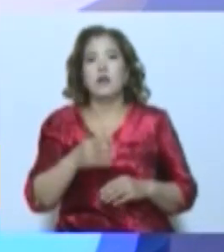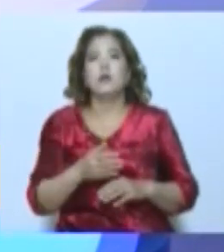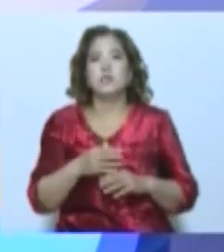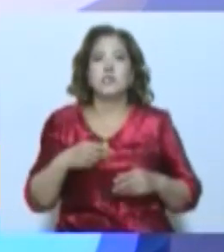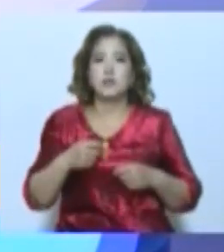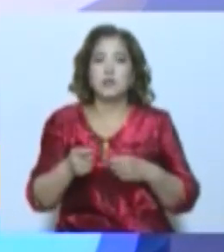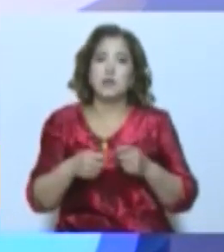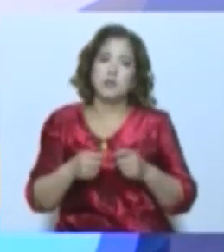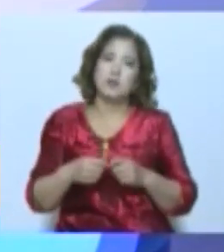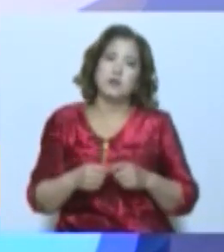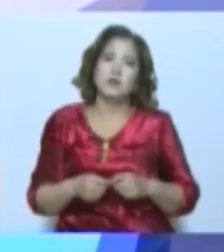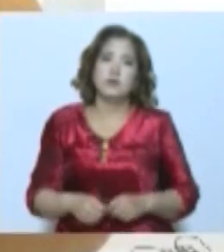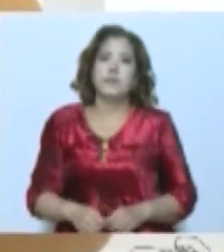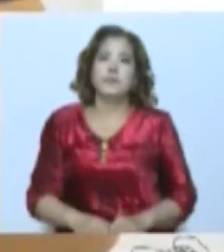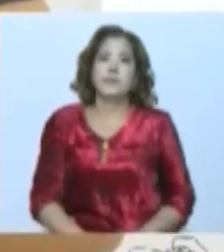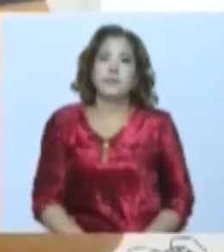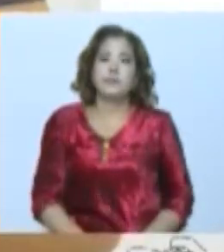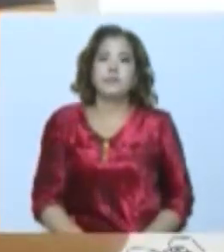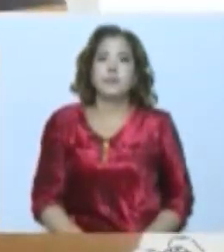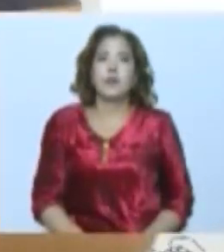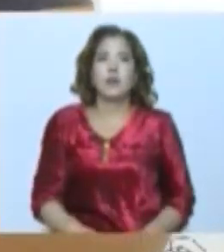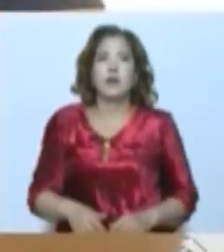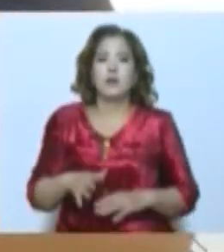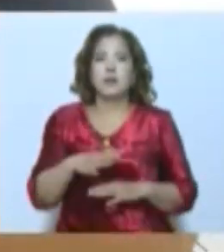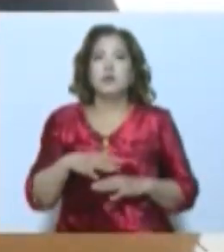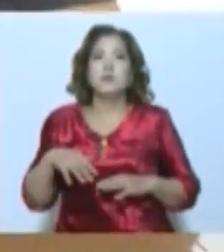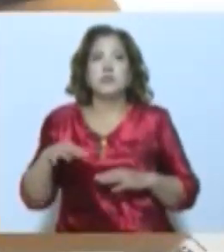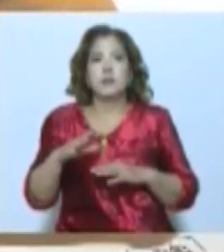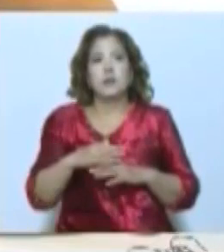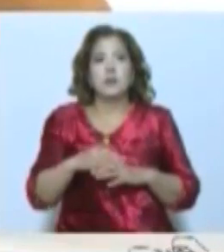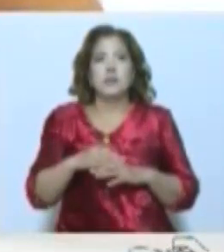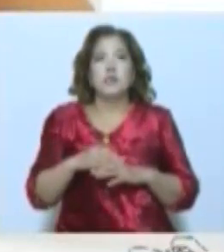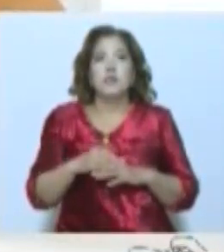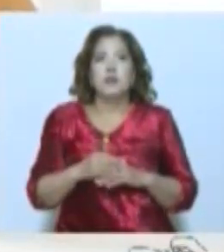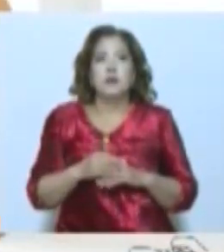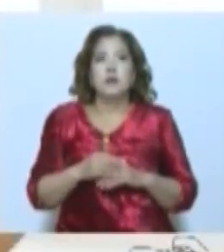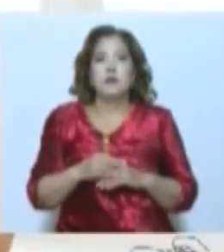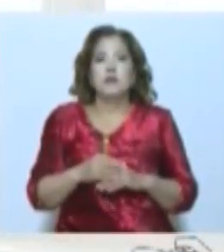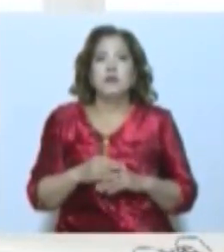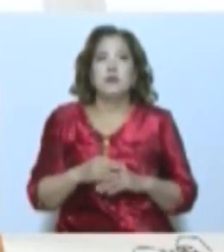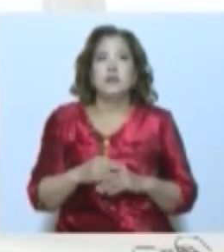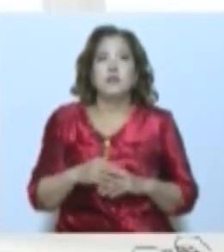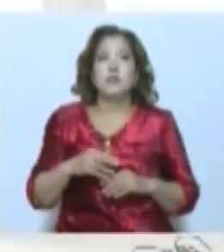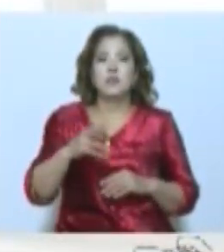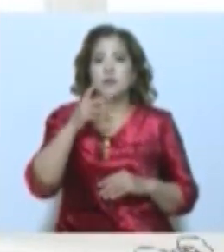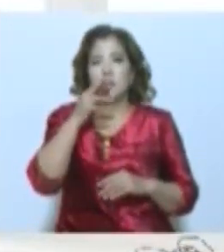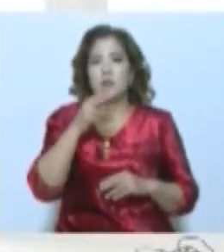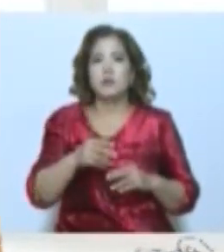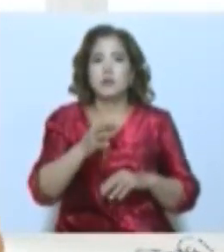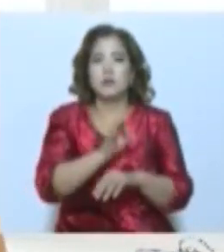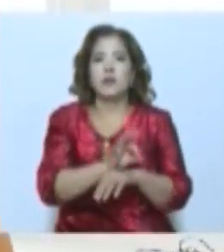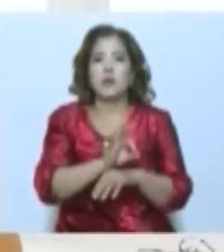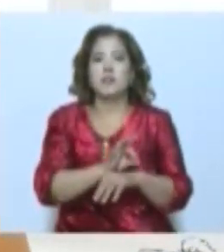туралы әріптесім айтып берсін. Жүрек шарысы керемет. Сағат секілді.